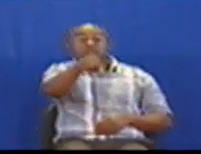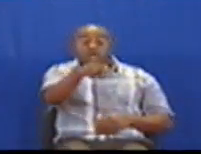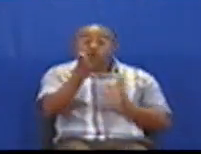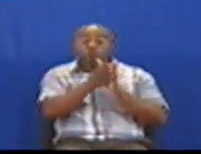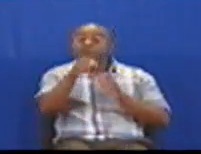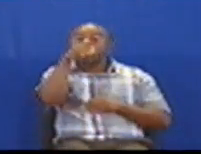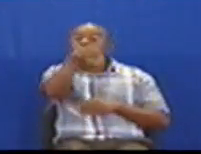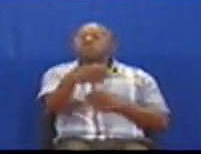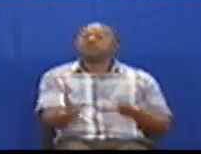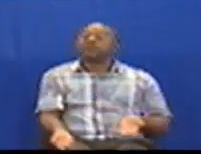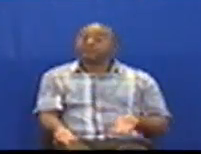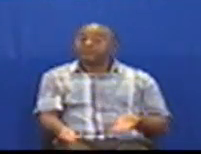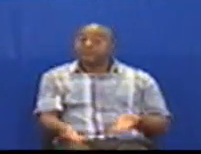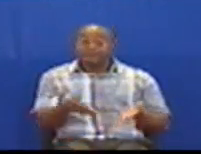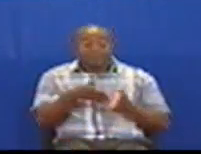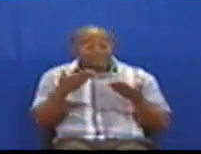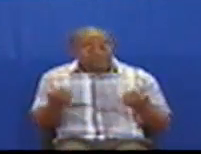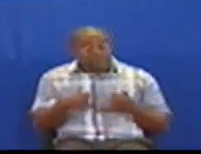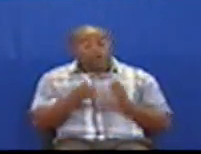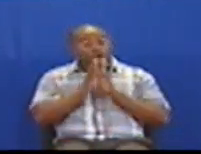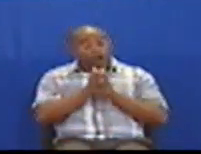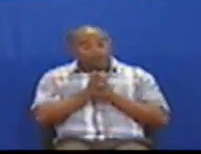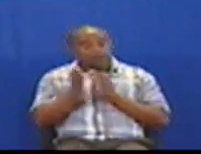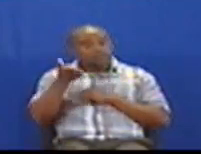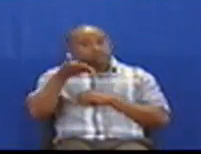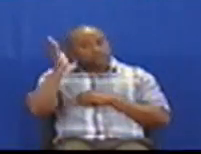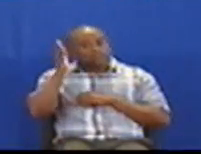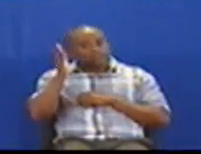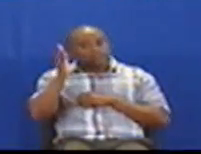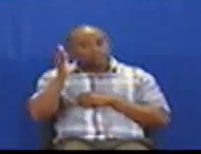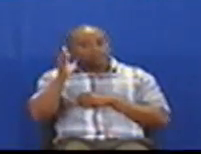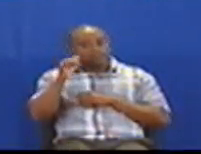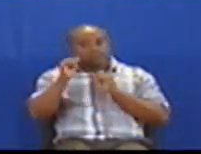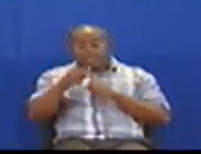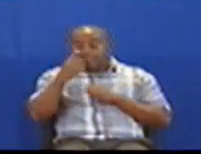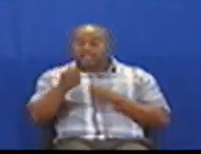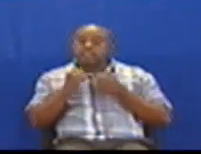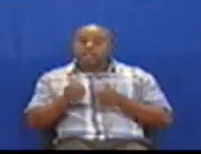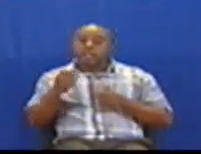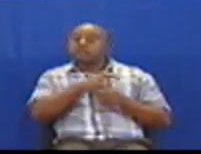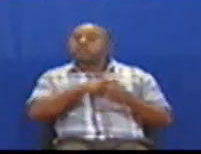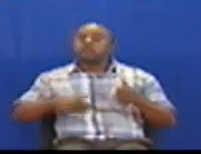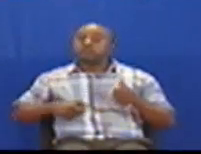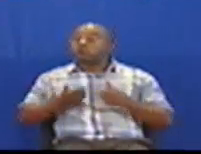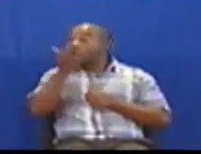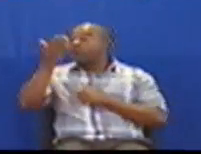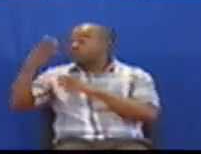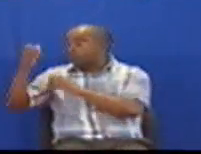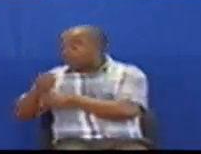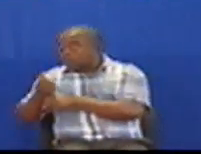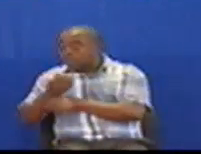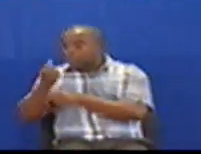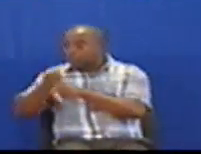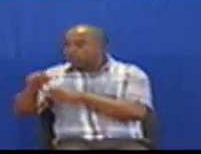jamani? Mheshimiwa Naibu Spika, mimi naomba serikali iangalie ahadi za rais ambazo wengine wamepata angalau kilomita 2,